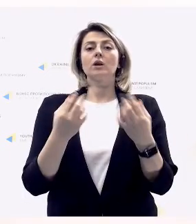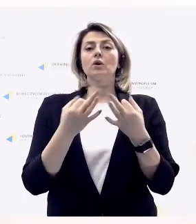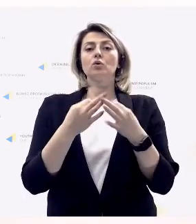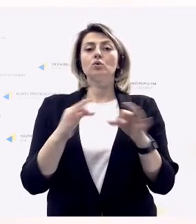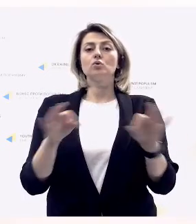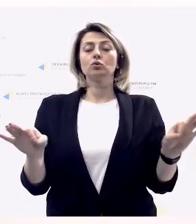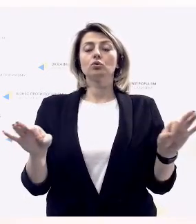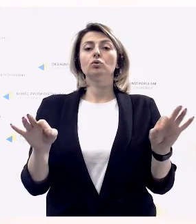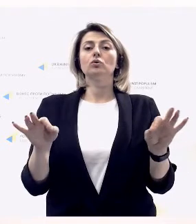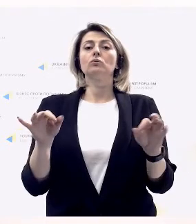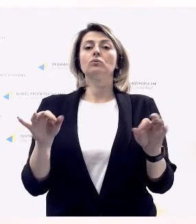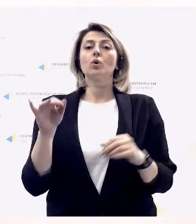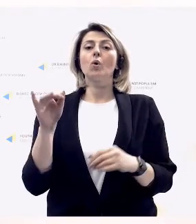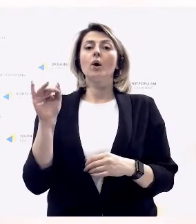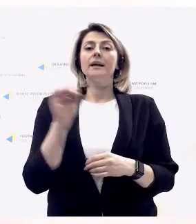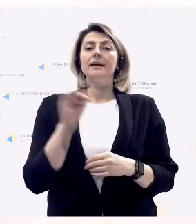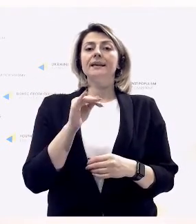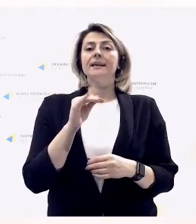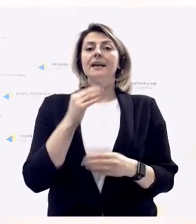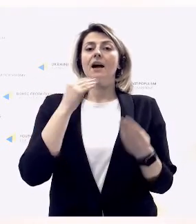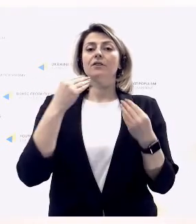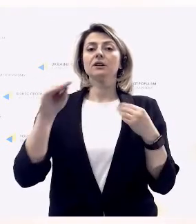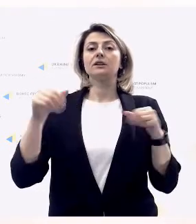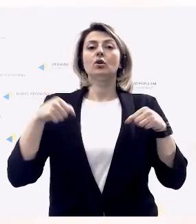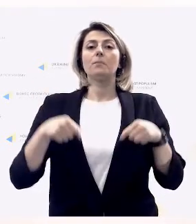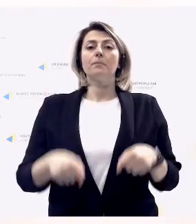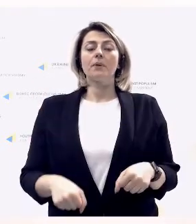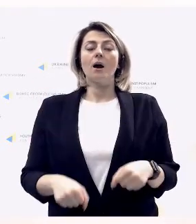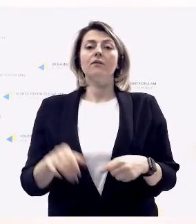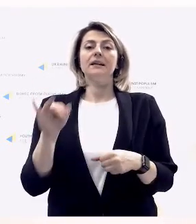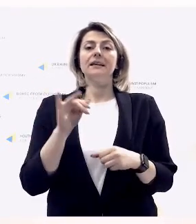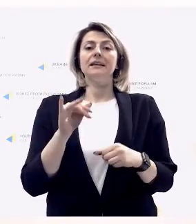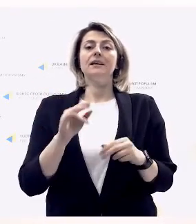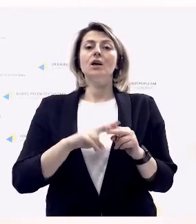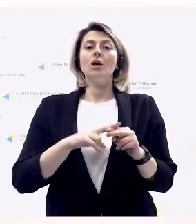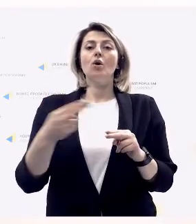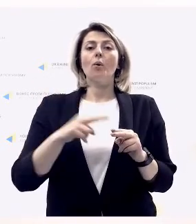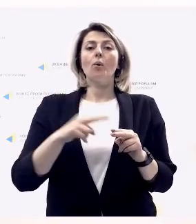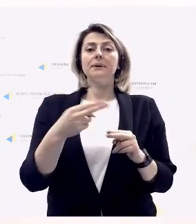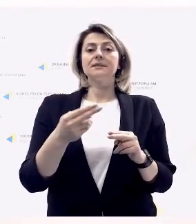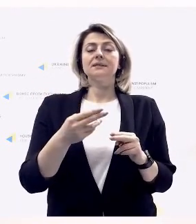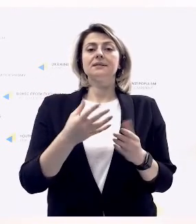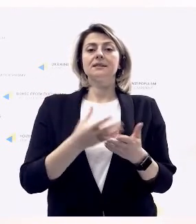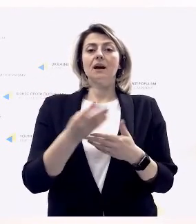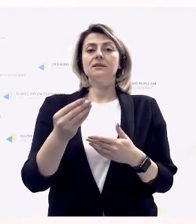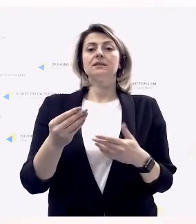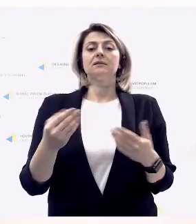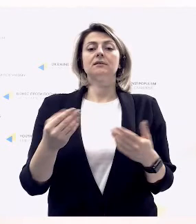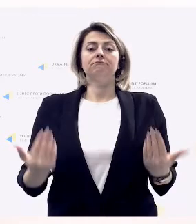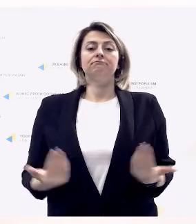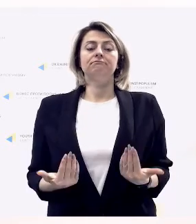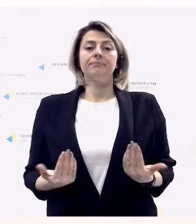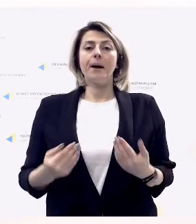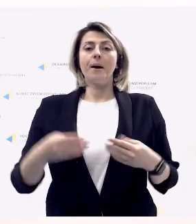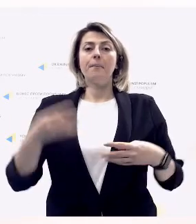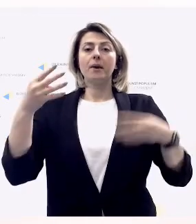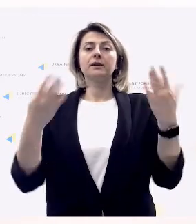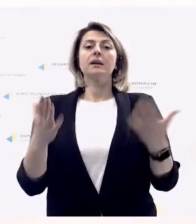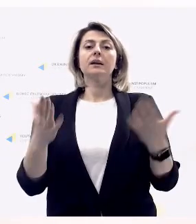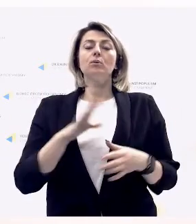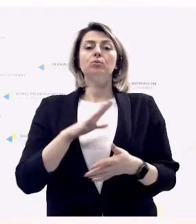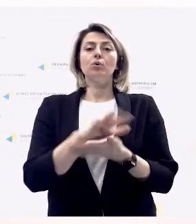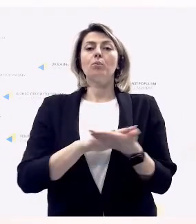і ефективного відновлення прав і компенсацій для майна, яке було